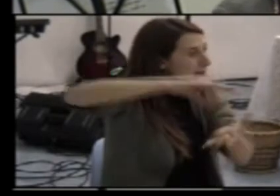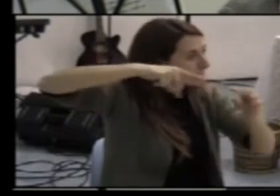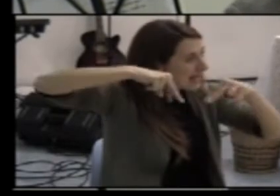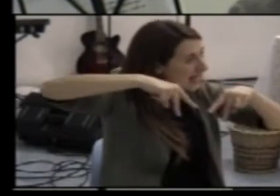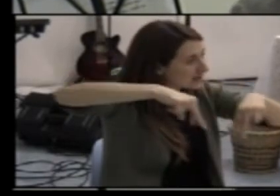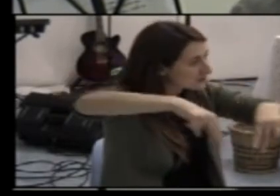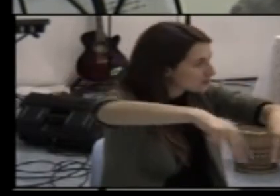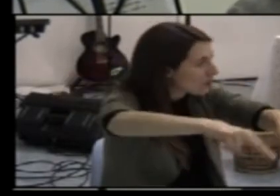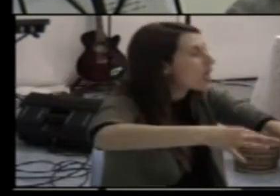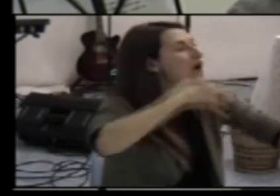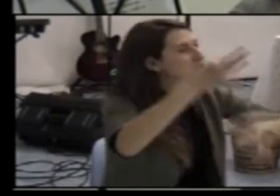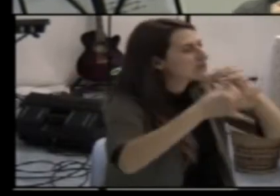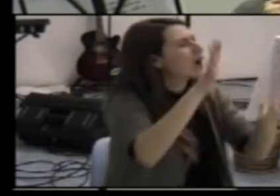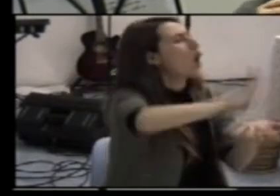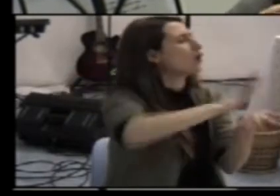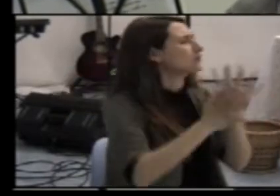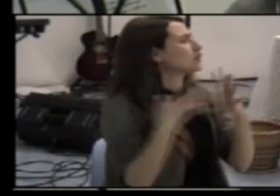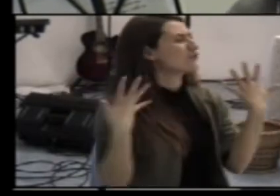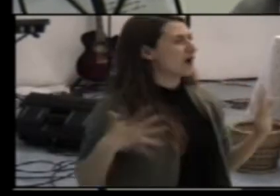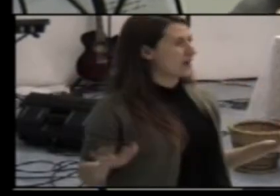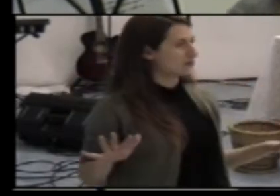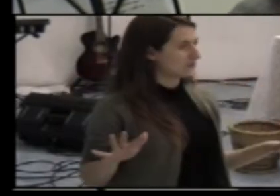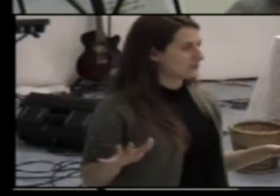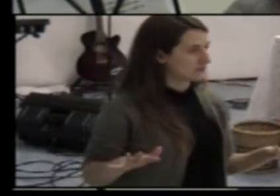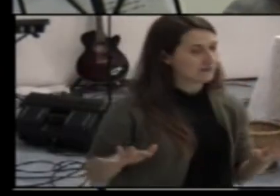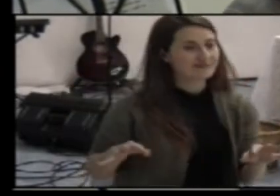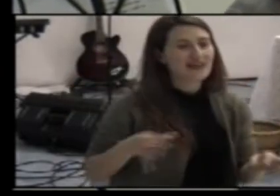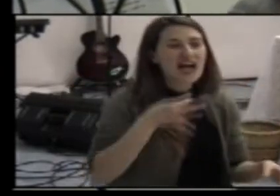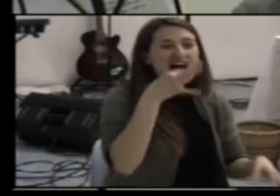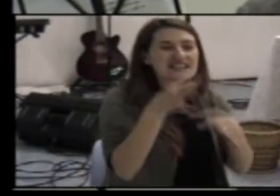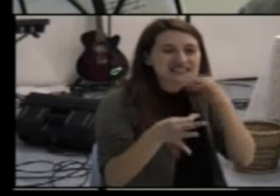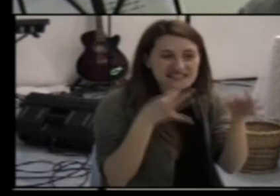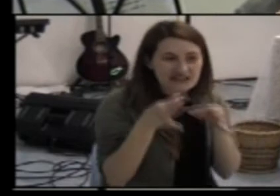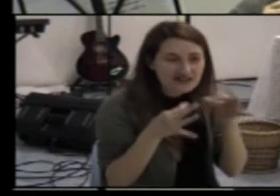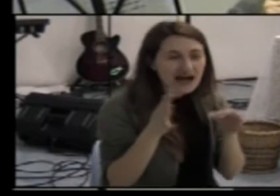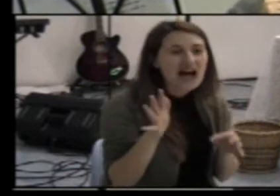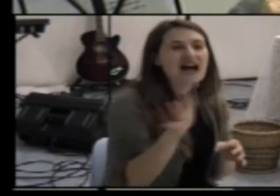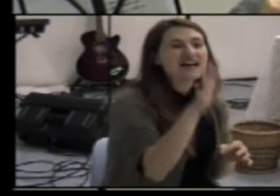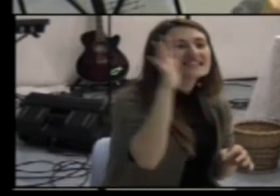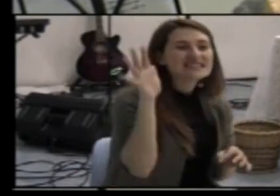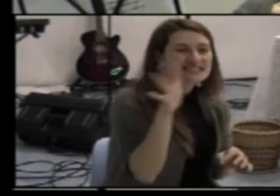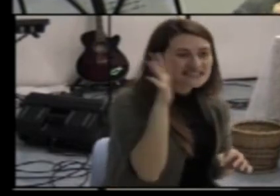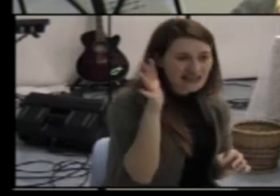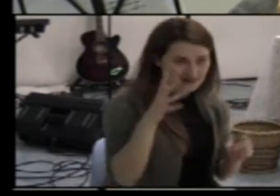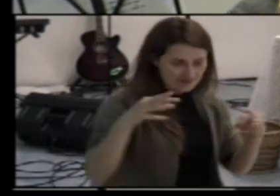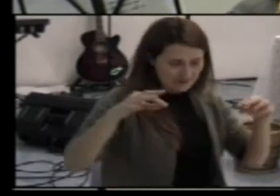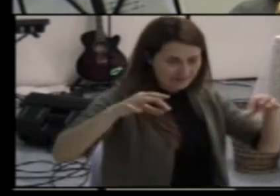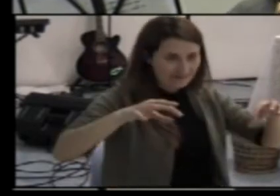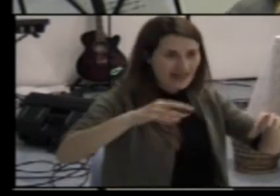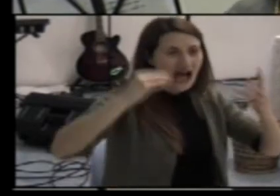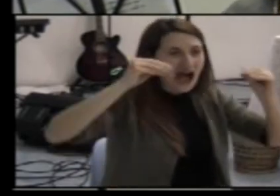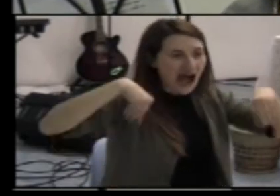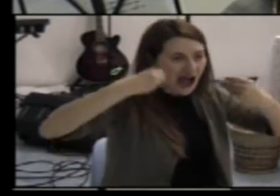importante. Se io manco alla mia parte del patto, sia fatto a me quello che è